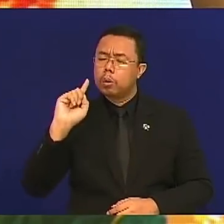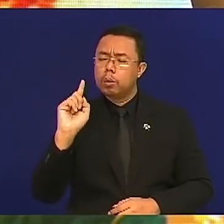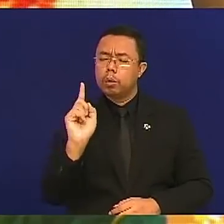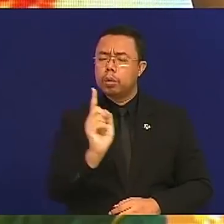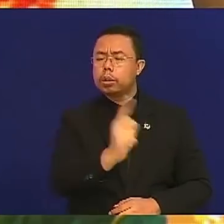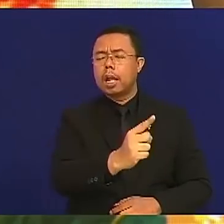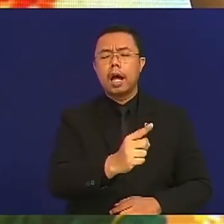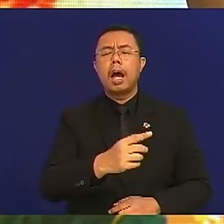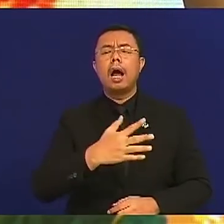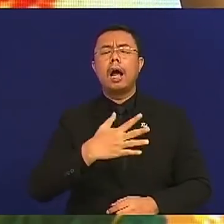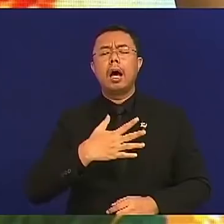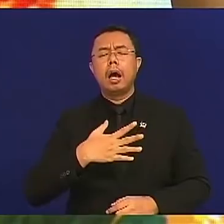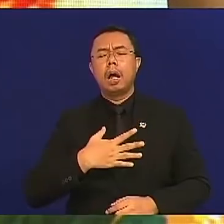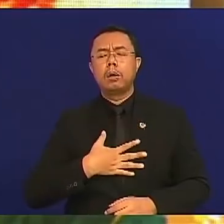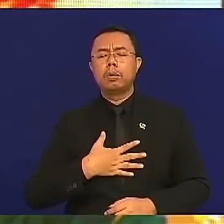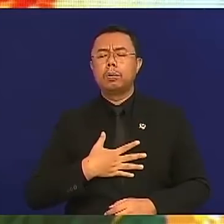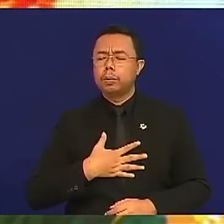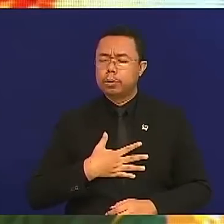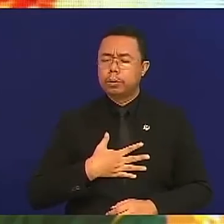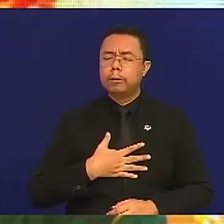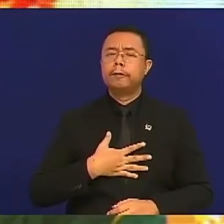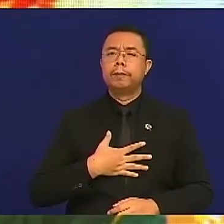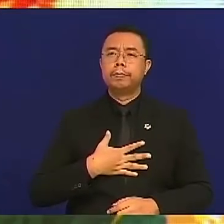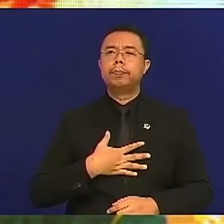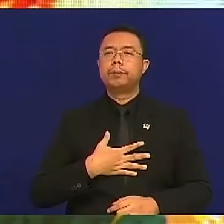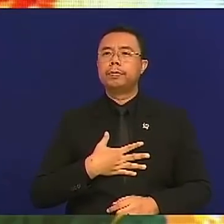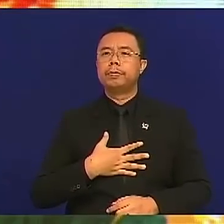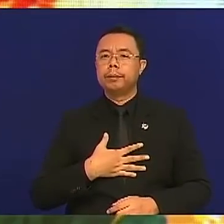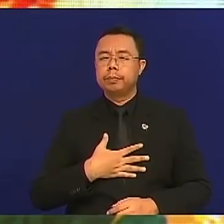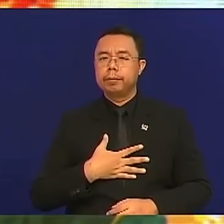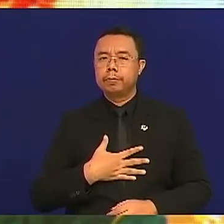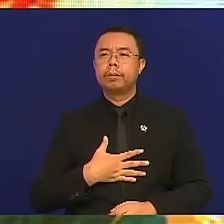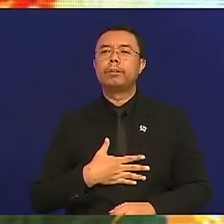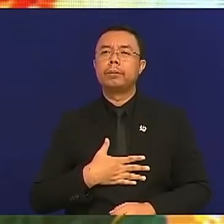Tuhan, utuslah aku